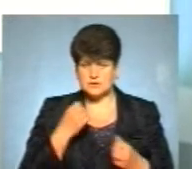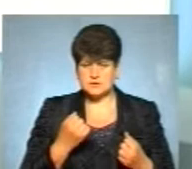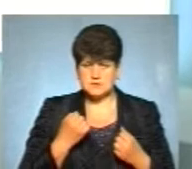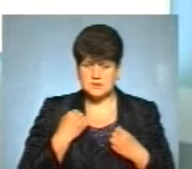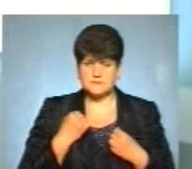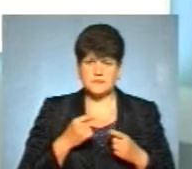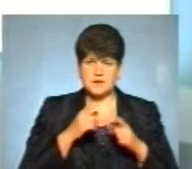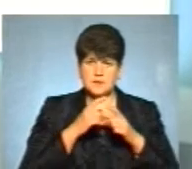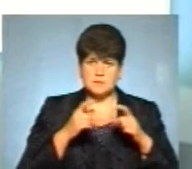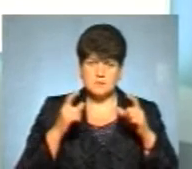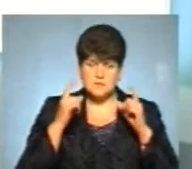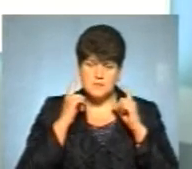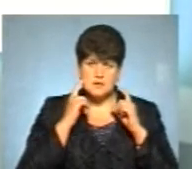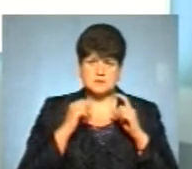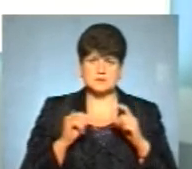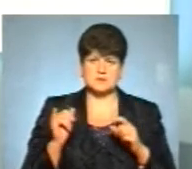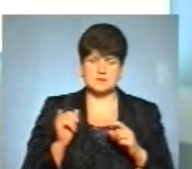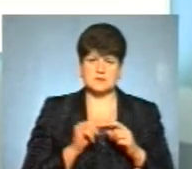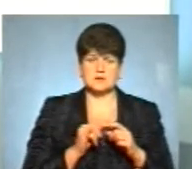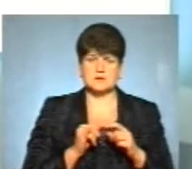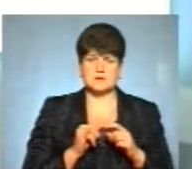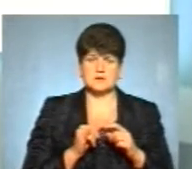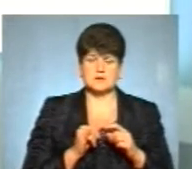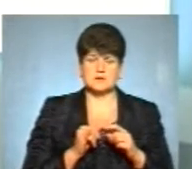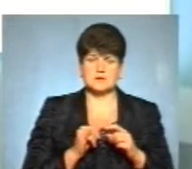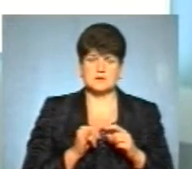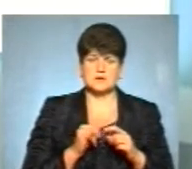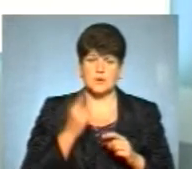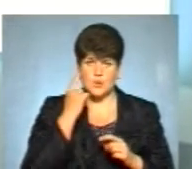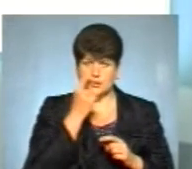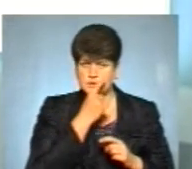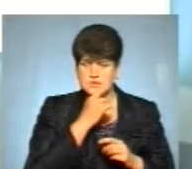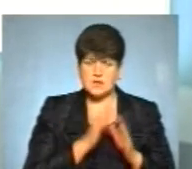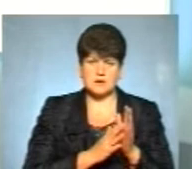є і маски, респіратори, і захист очей, і захист рук,